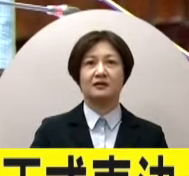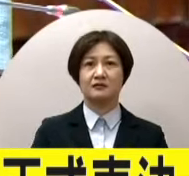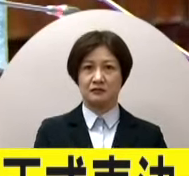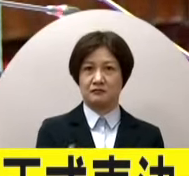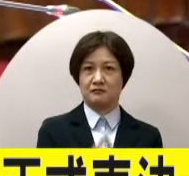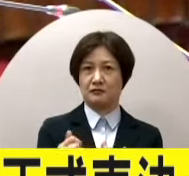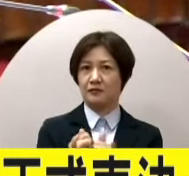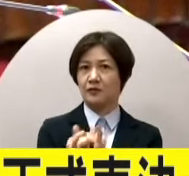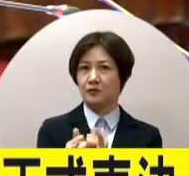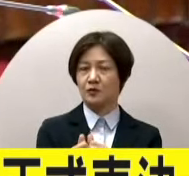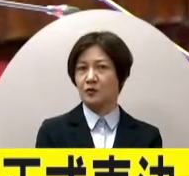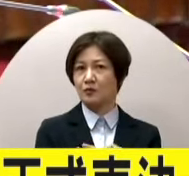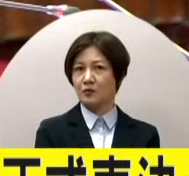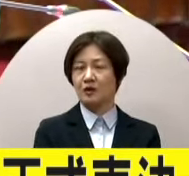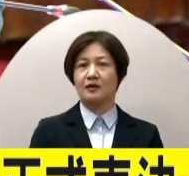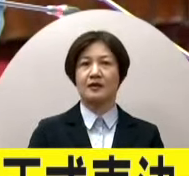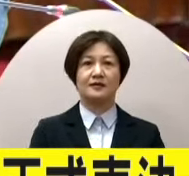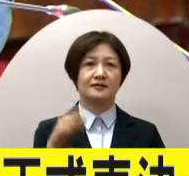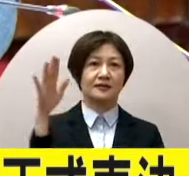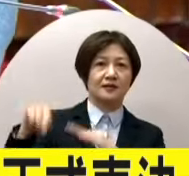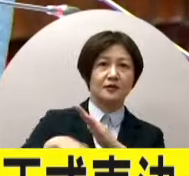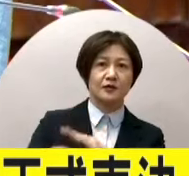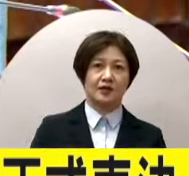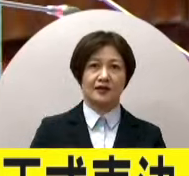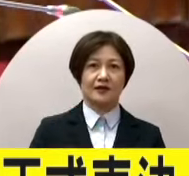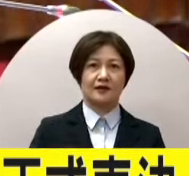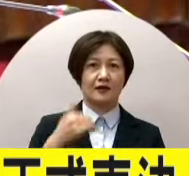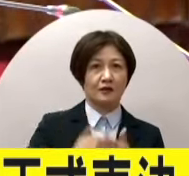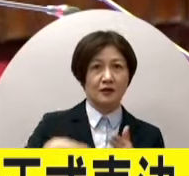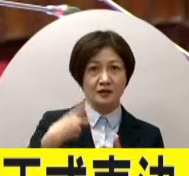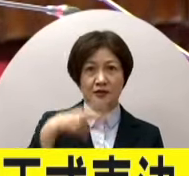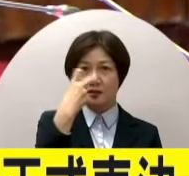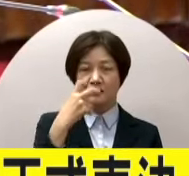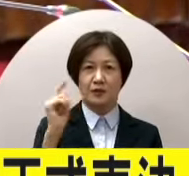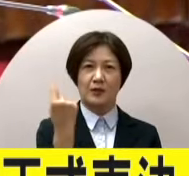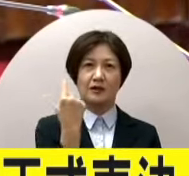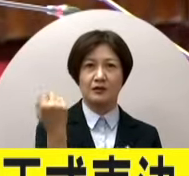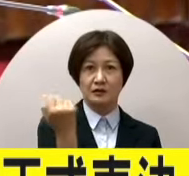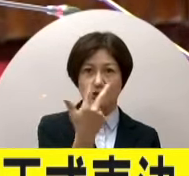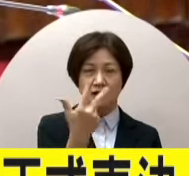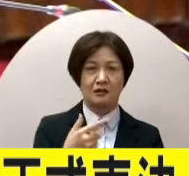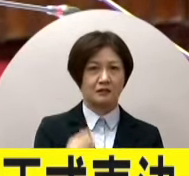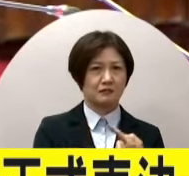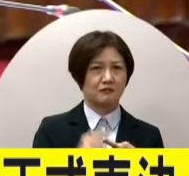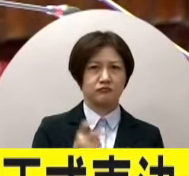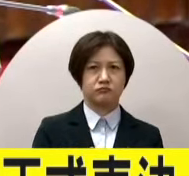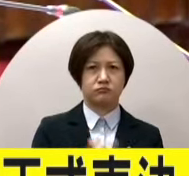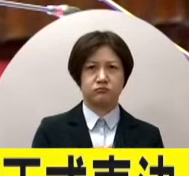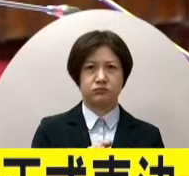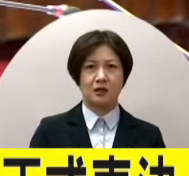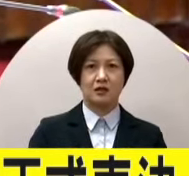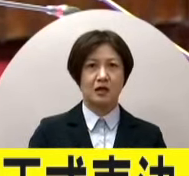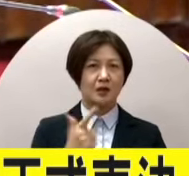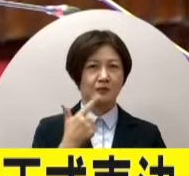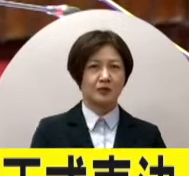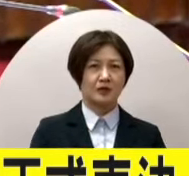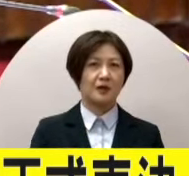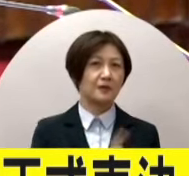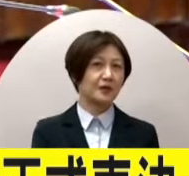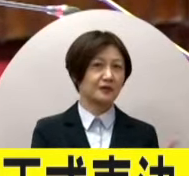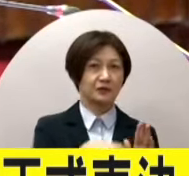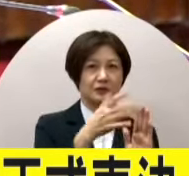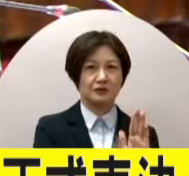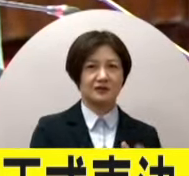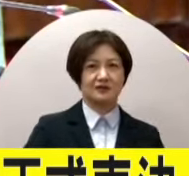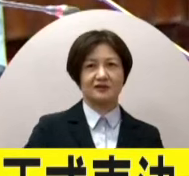民公开的行政院七大复议理由，应该是要非常审慎的，不是按照我们院长的